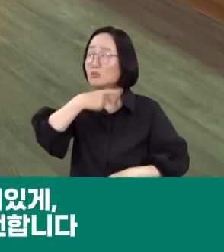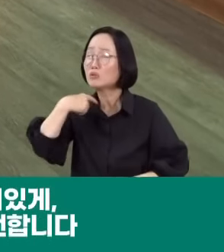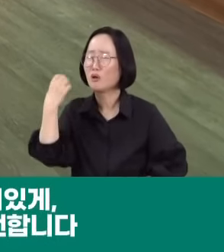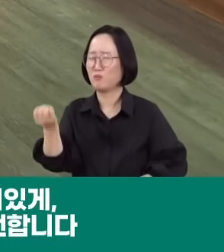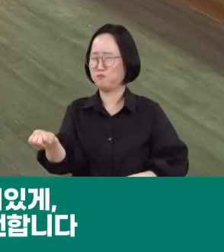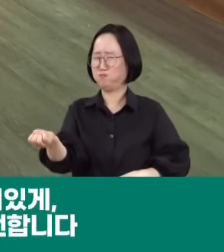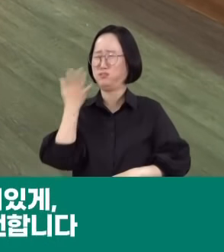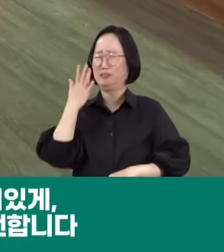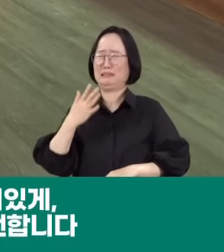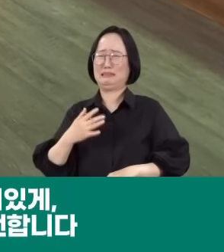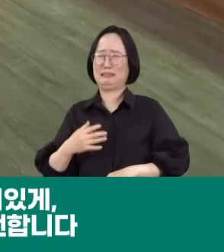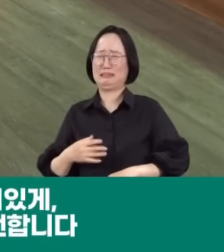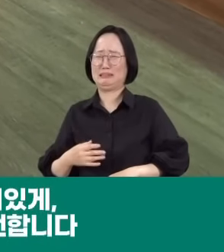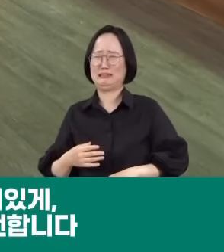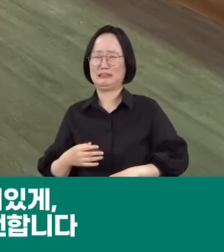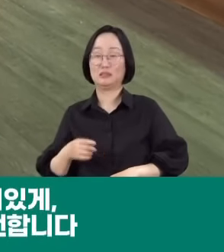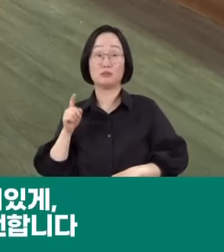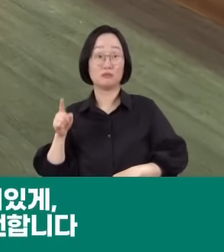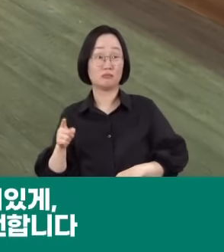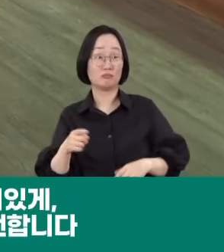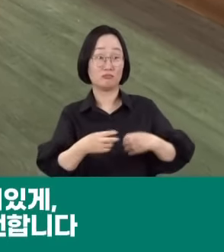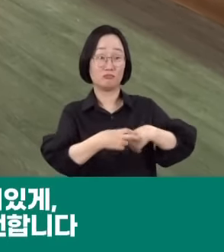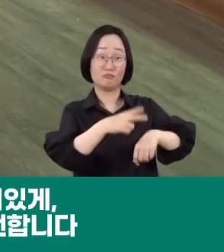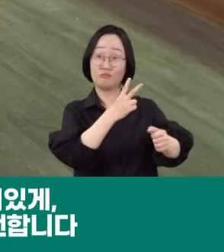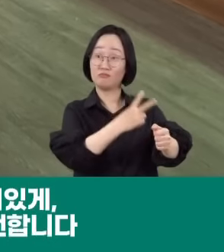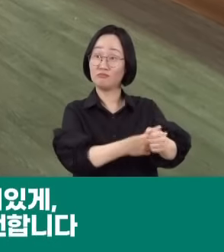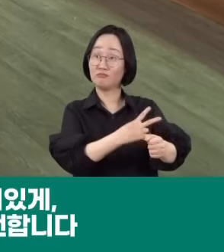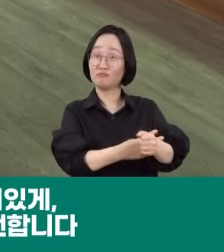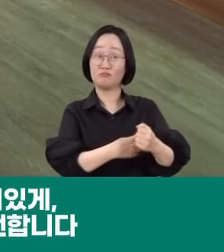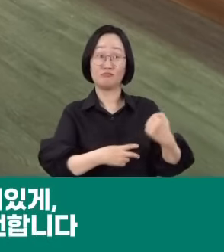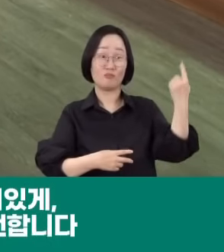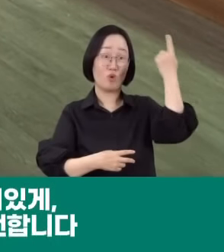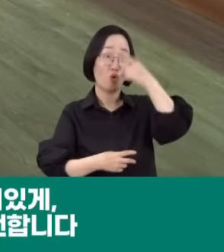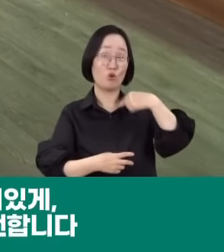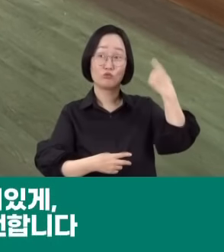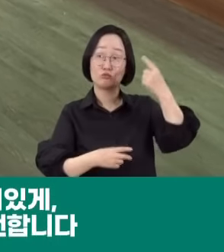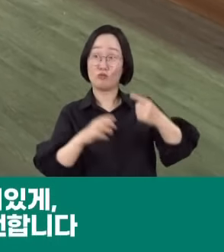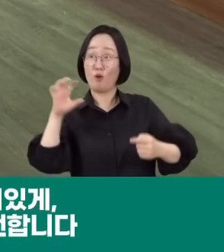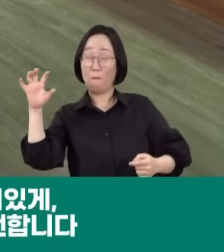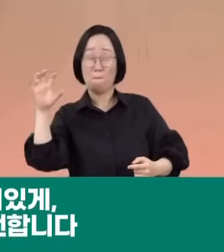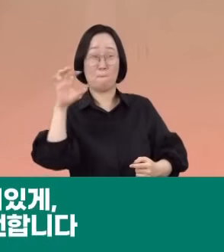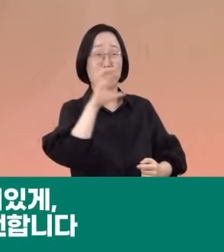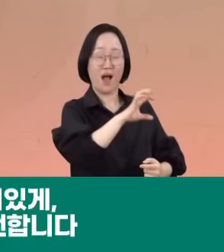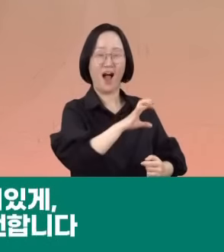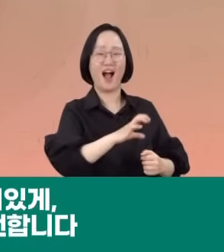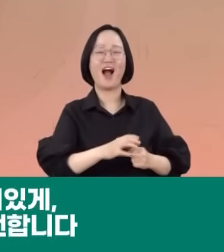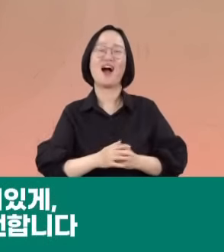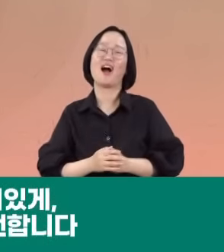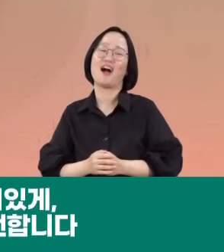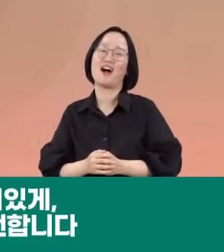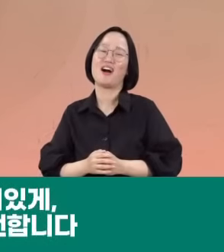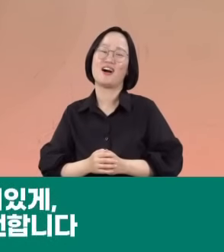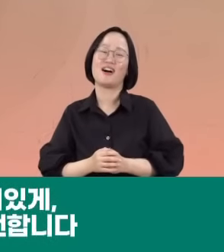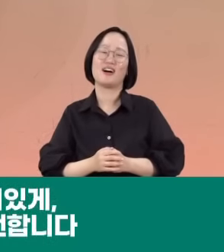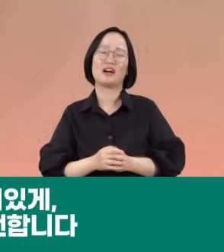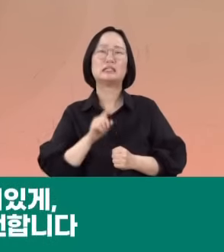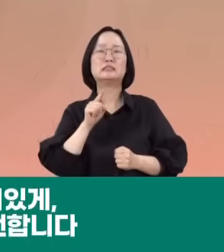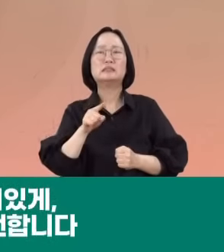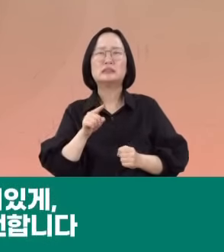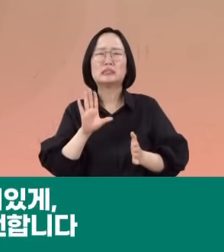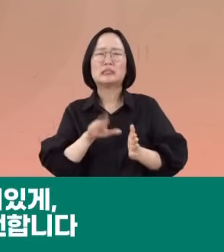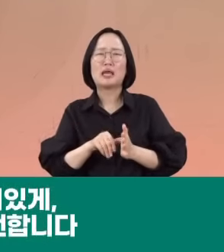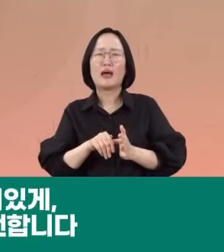얼굴이 바로 회진을 온 의사하고 얼굴이 똑같 더요 그 순간